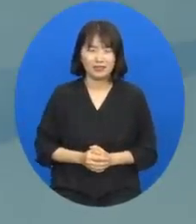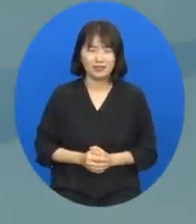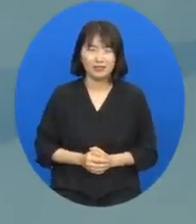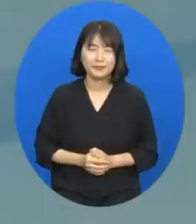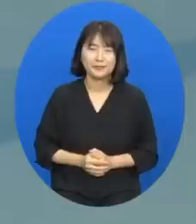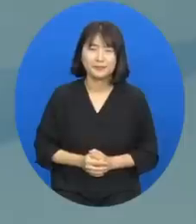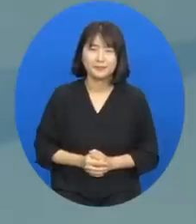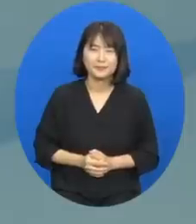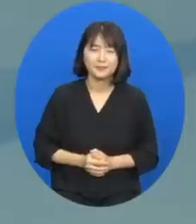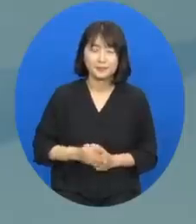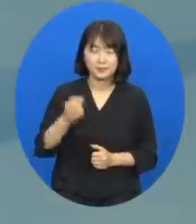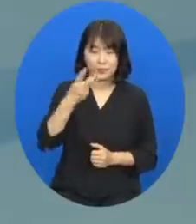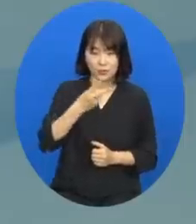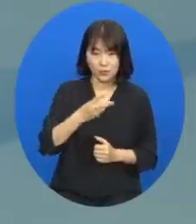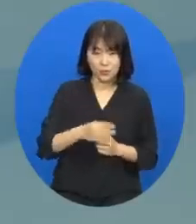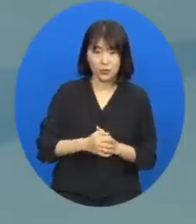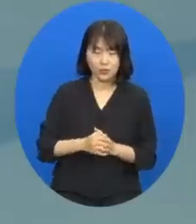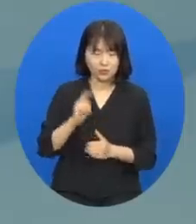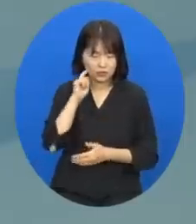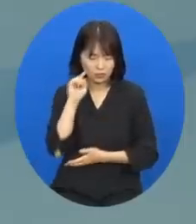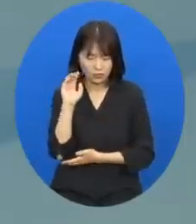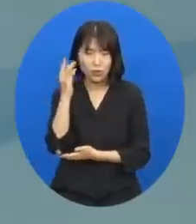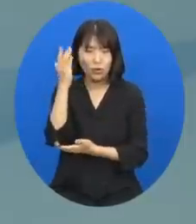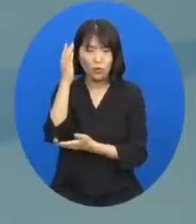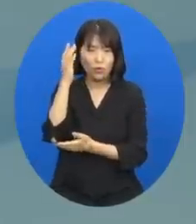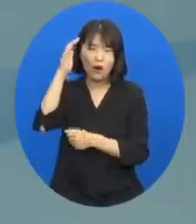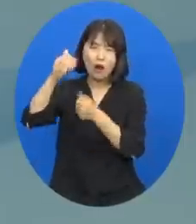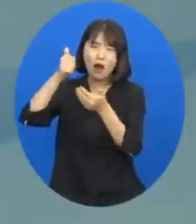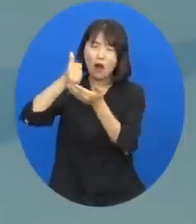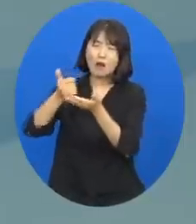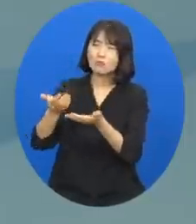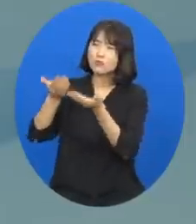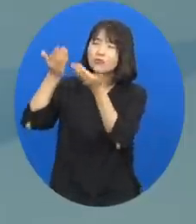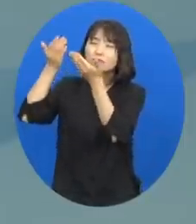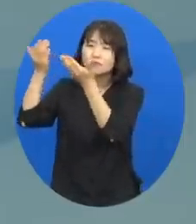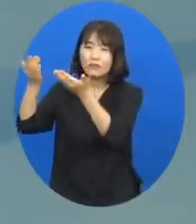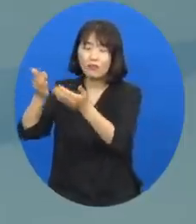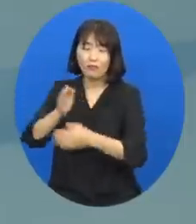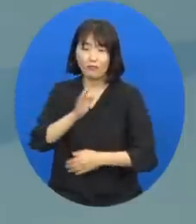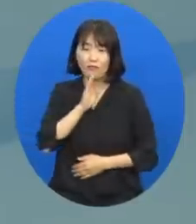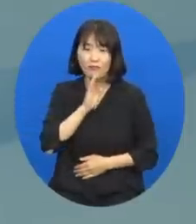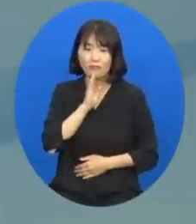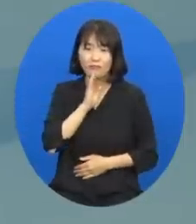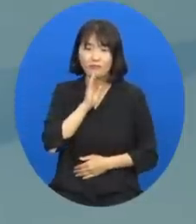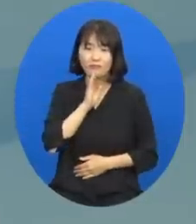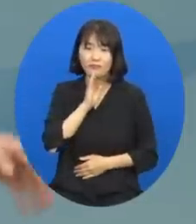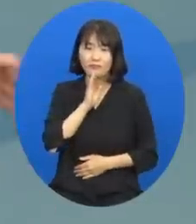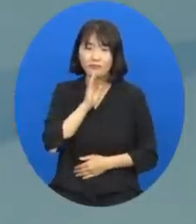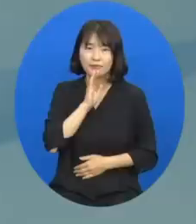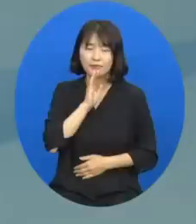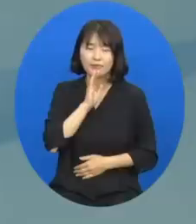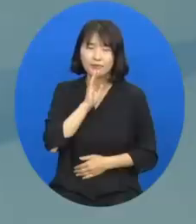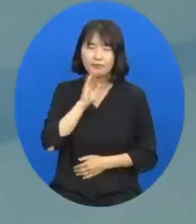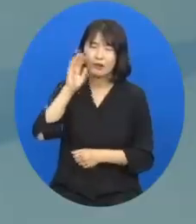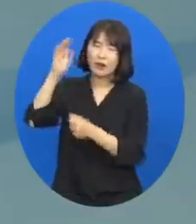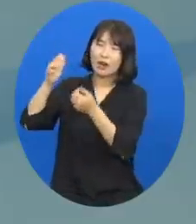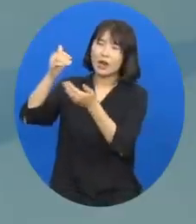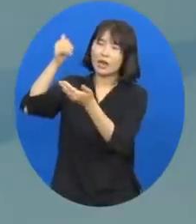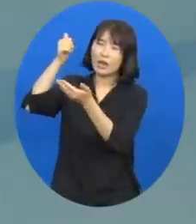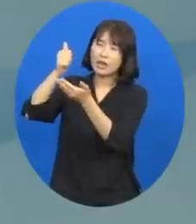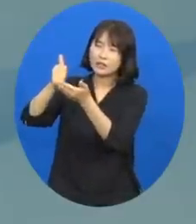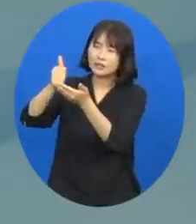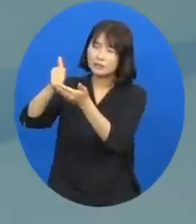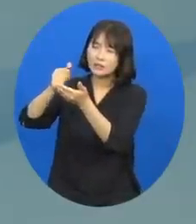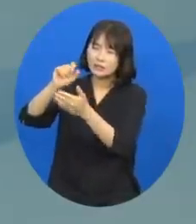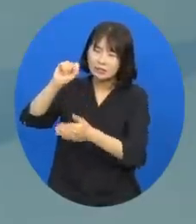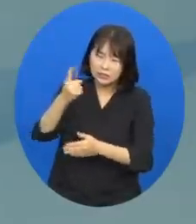아 또 한가지는 요 그 영광을 이요 아니 하나님께 돌려야 줘 그렇잖아요 아 하나님이 다했을 통해서 하나님이